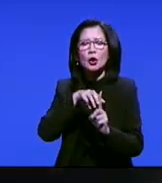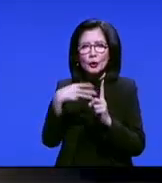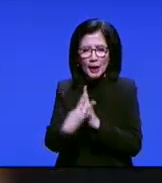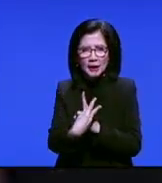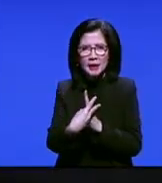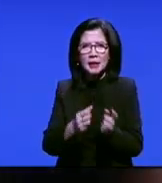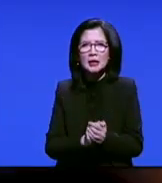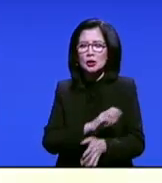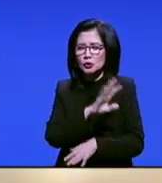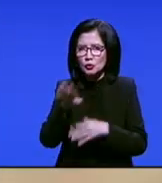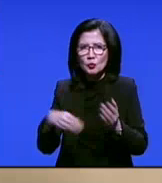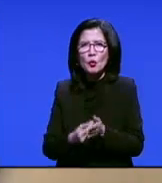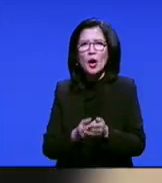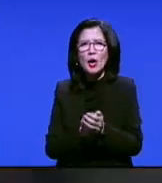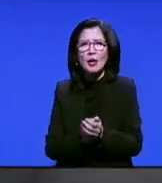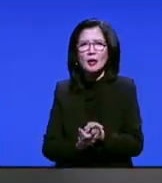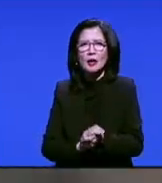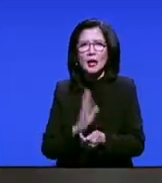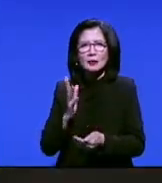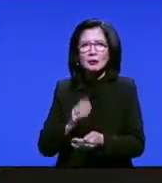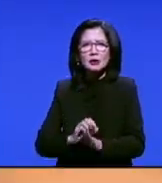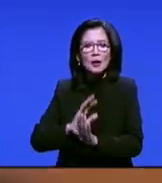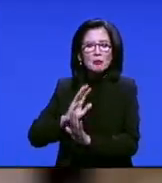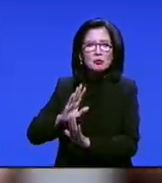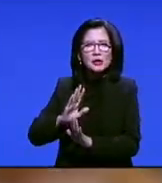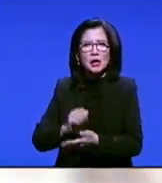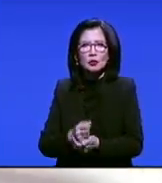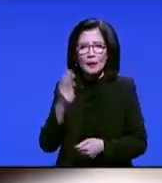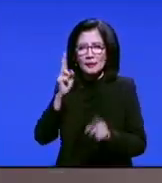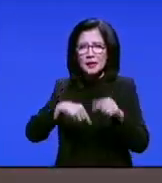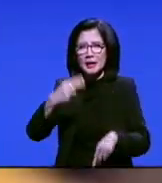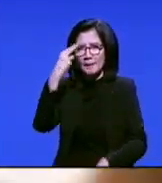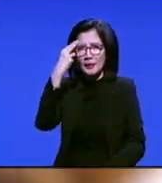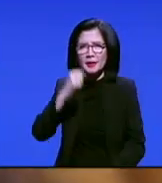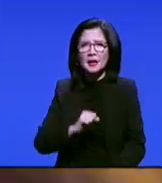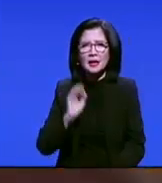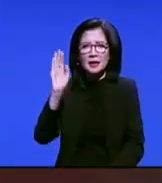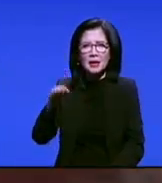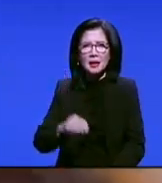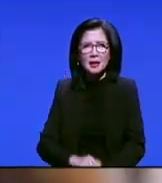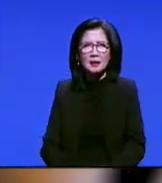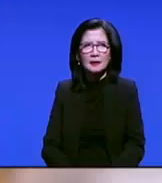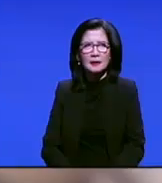mengakomodir semua suara, tanpa menjegal senator manapun untuk menjadi pimpinan pada periode mendatang.